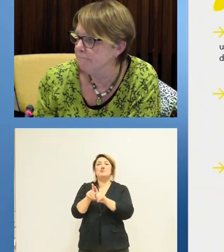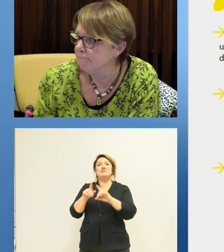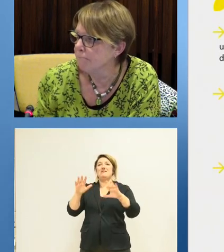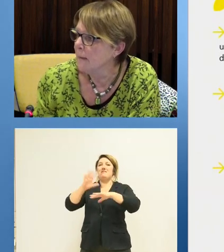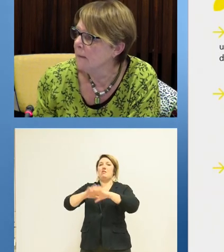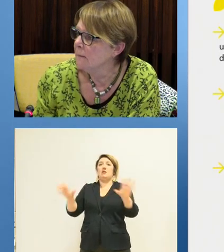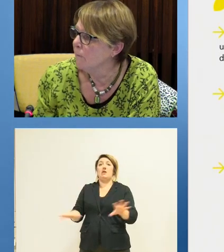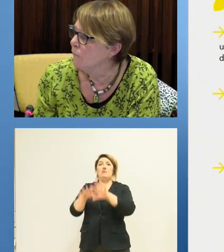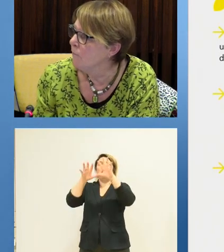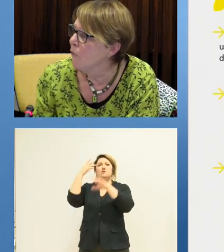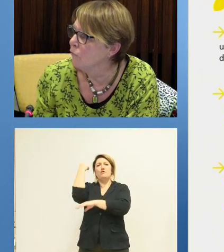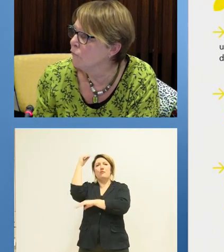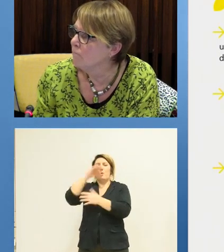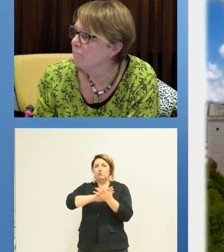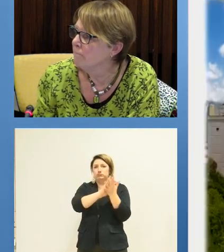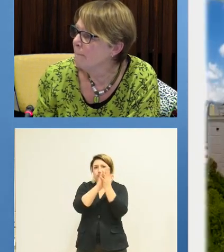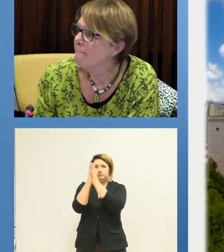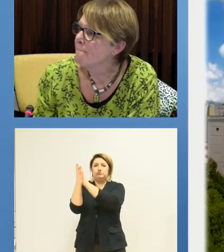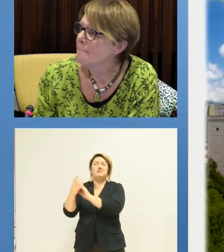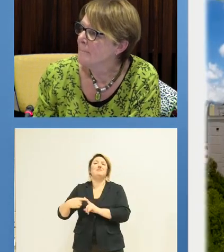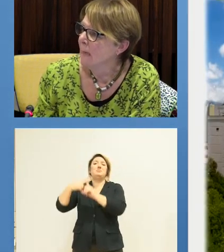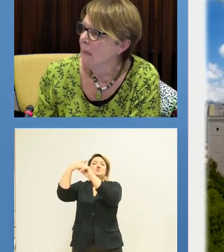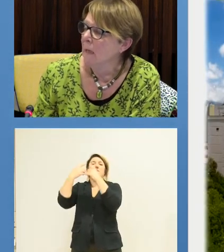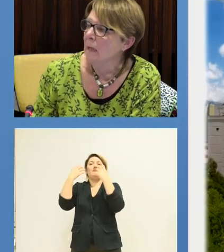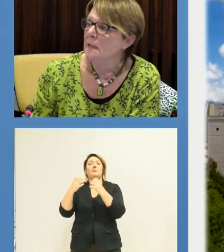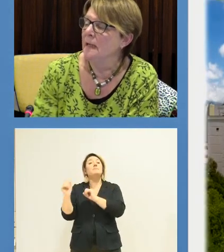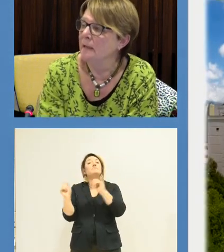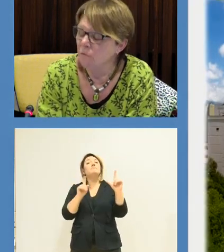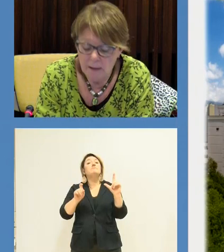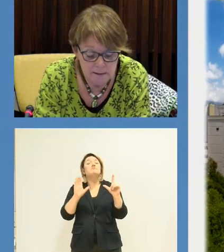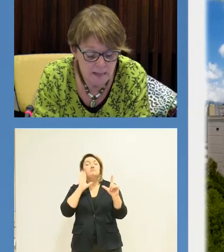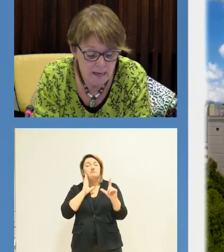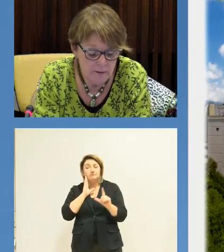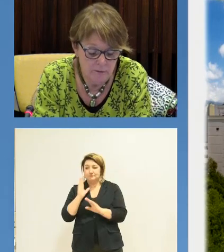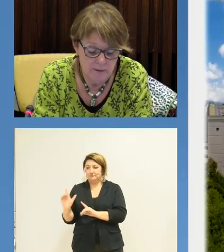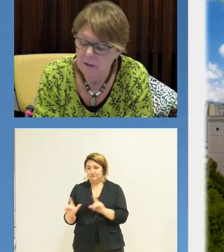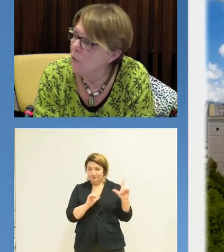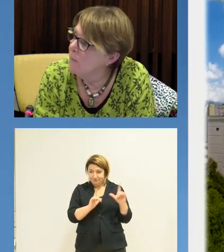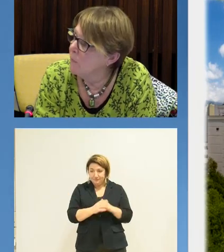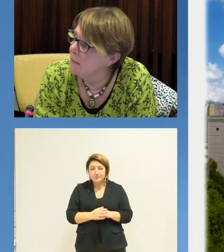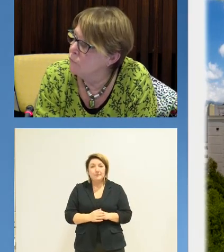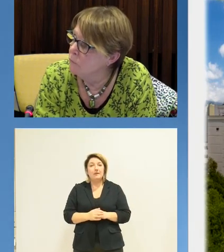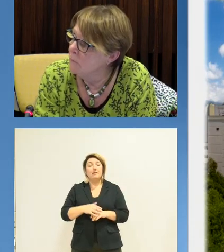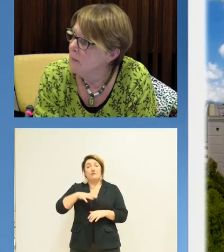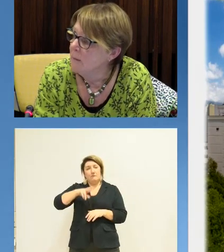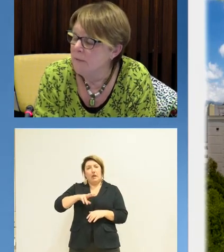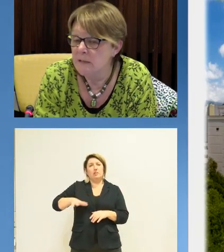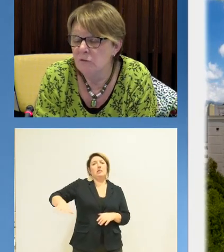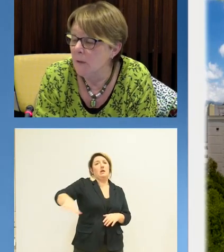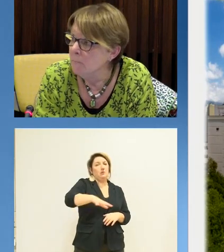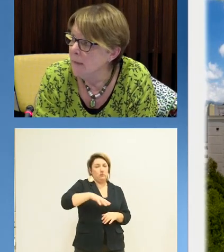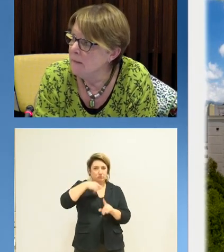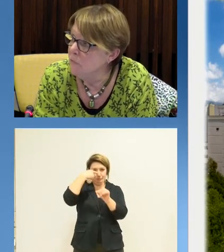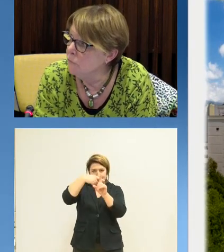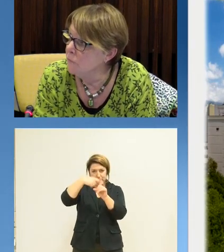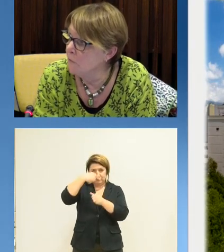quartier diapo suivante c'est un territoire qui a énormément d'atouts bien